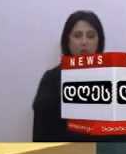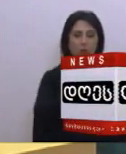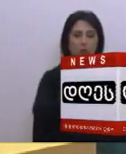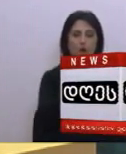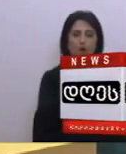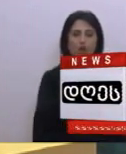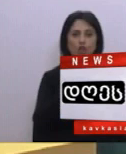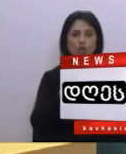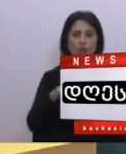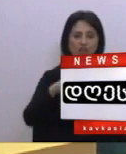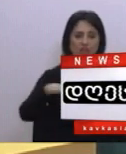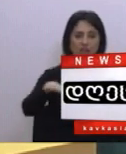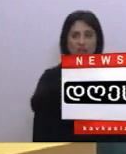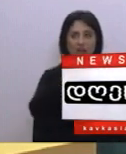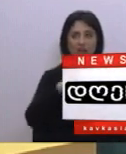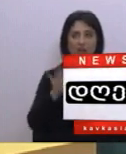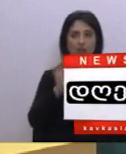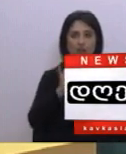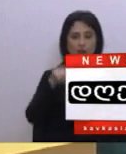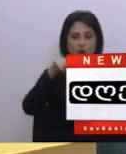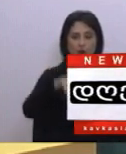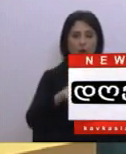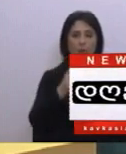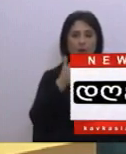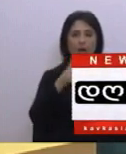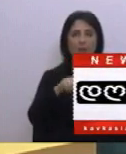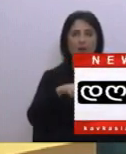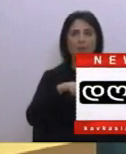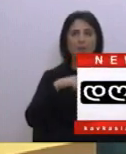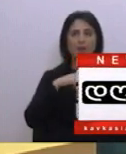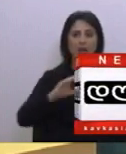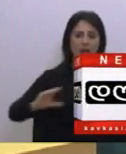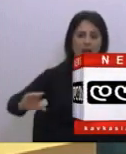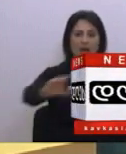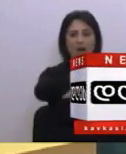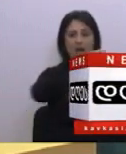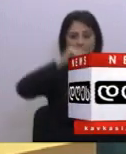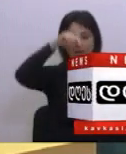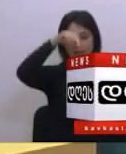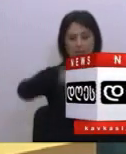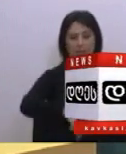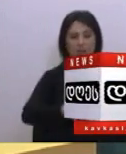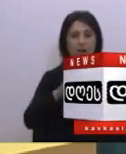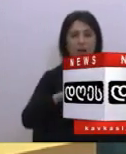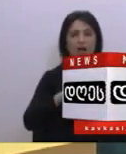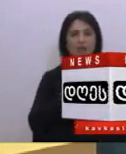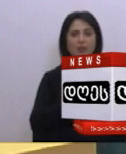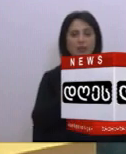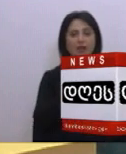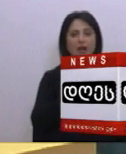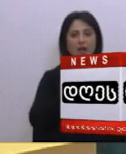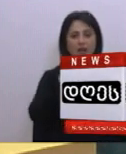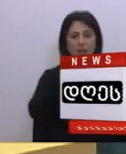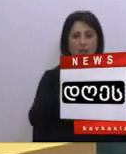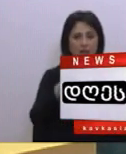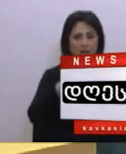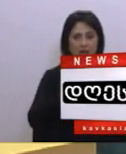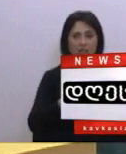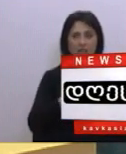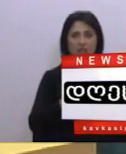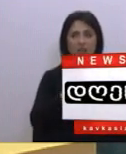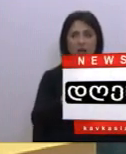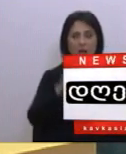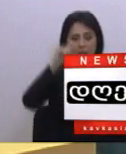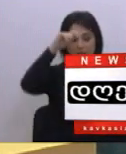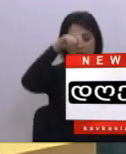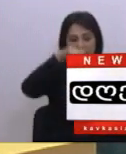მიმდებარე ტერიტორია. აღნიშნულ მასაში რამდენიმე მეტრის მიწის ქვეშ მოყვნენ ადგილზე მყოფი ადამიანები. ამგვარი